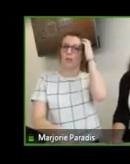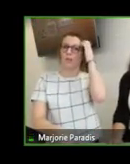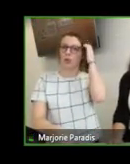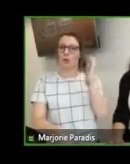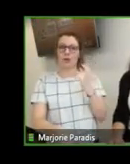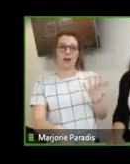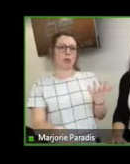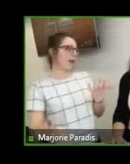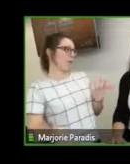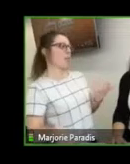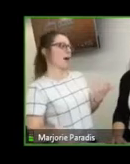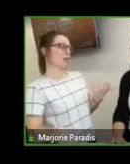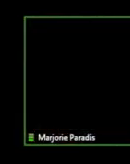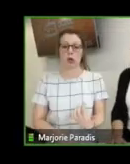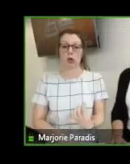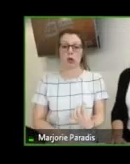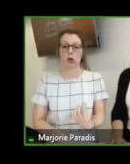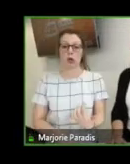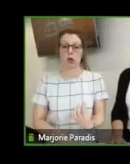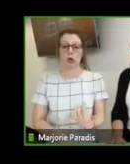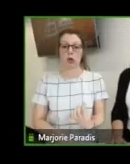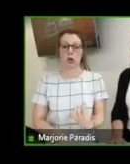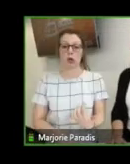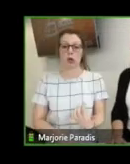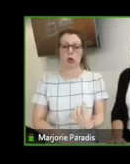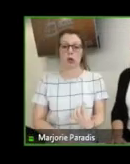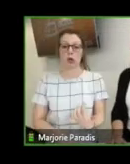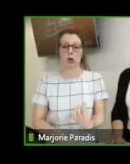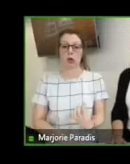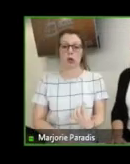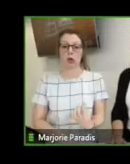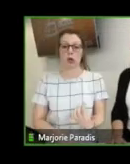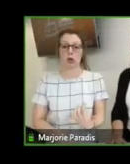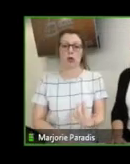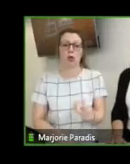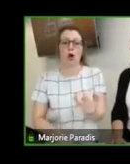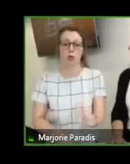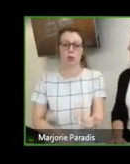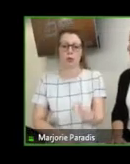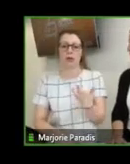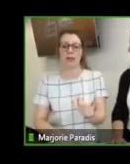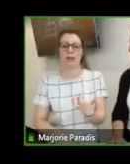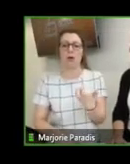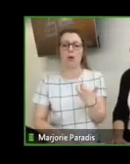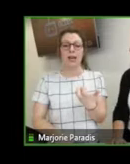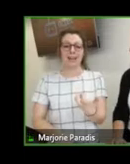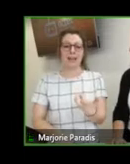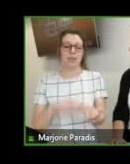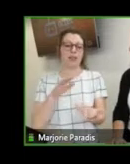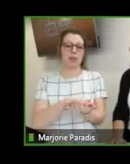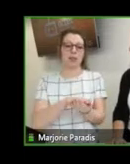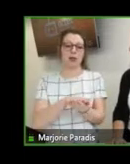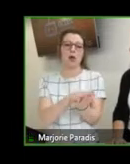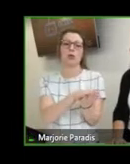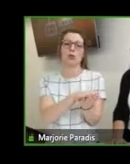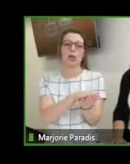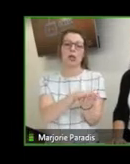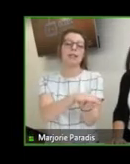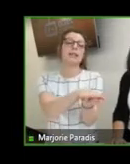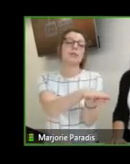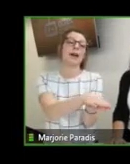de plus en plus performantes et qui permettent de plus en plus de reproduire du contenu de façon réelle. Puis quand je parle de